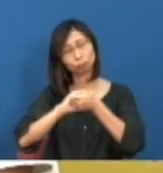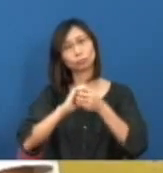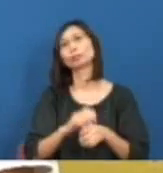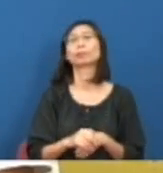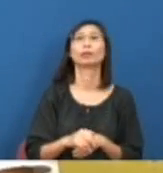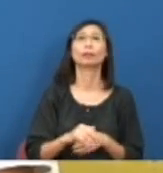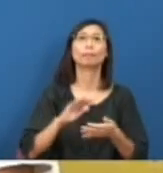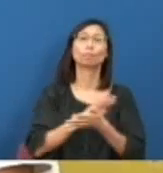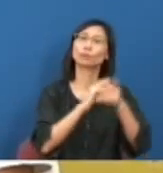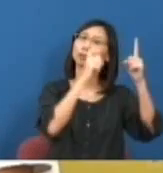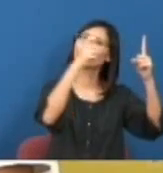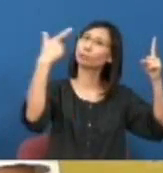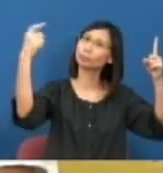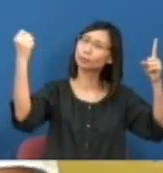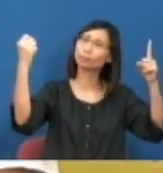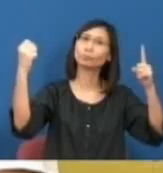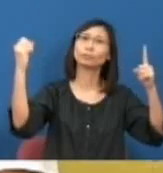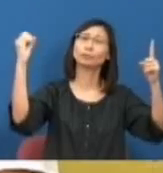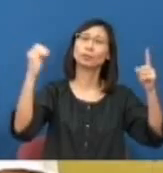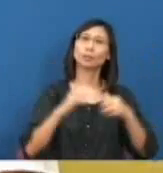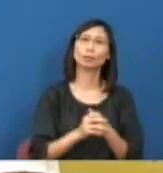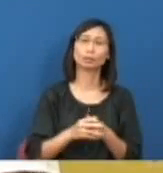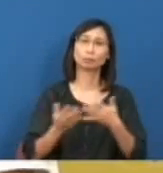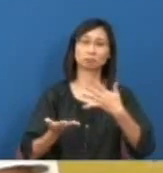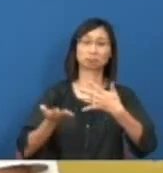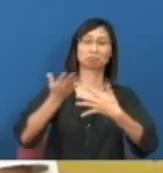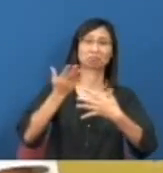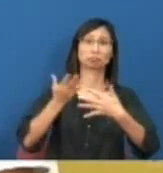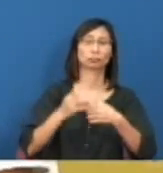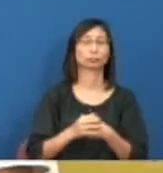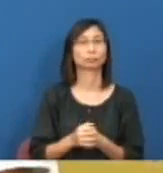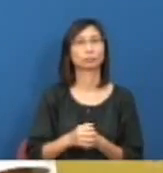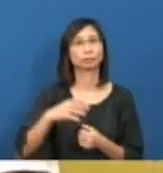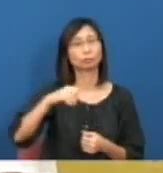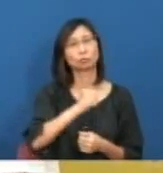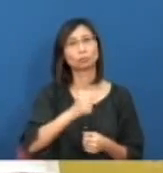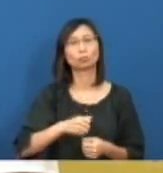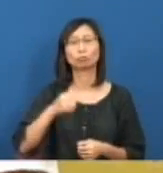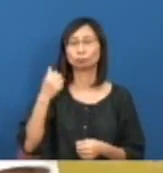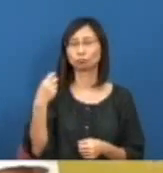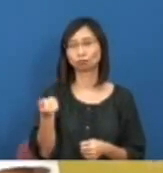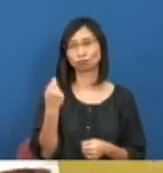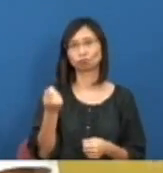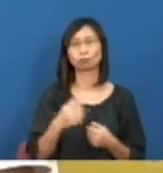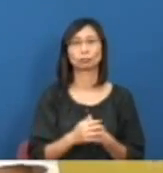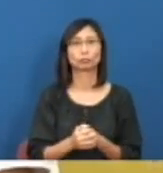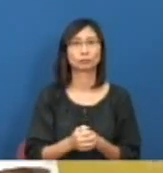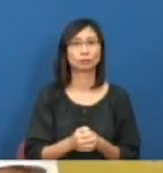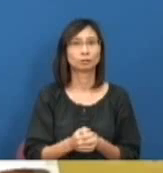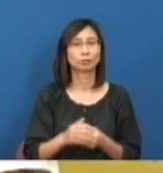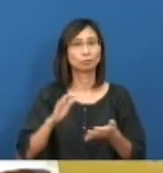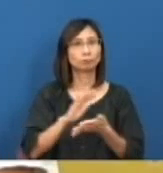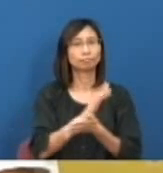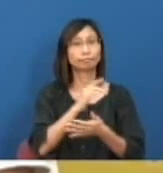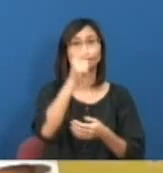開始已經係做咗草位啦，其實已經係咪就咁簡單，就已經做咗草位啦嘛。之後佢有十年